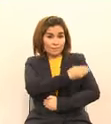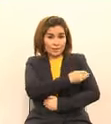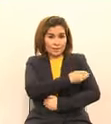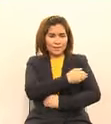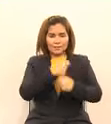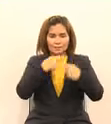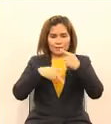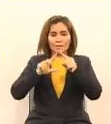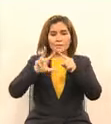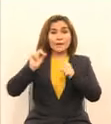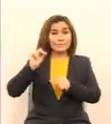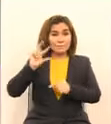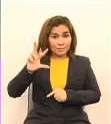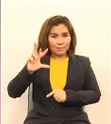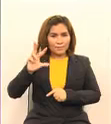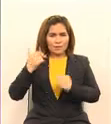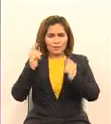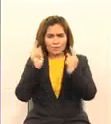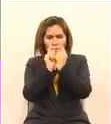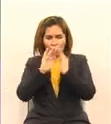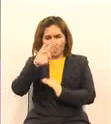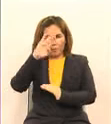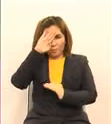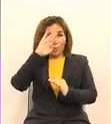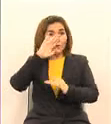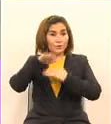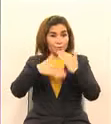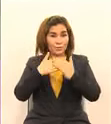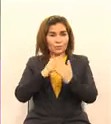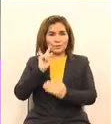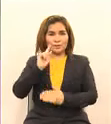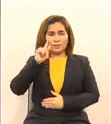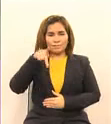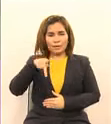ที่33นะครับมีผู้ติดเชื้ออยู่แล้ว